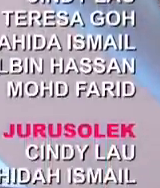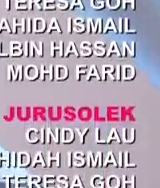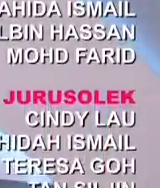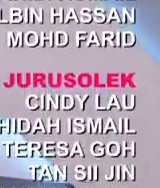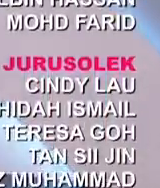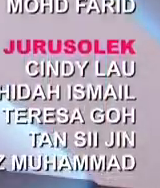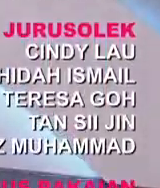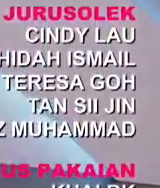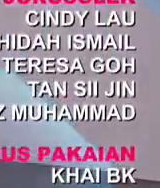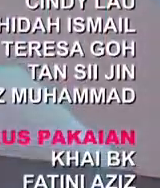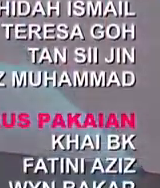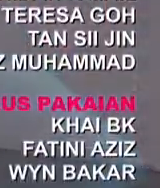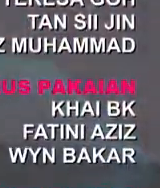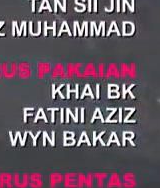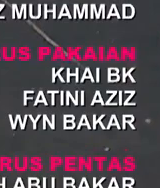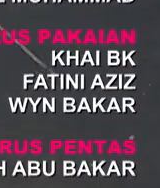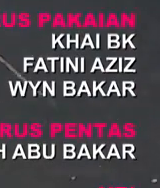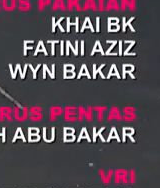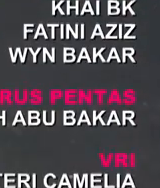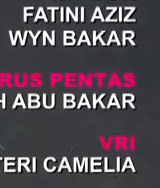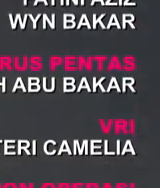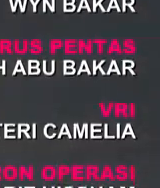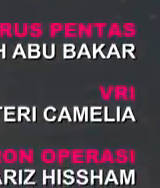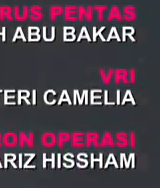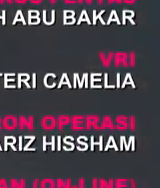tinggi sampai ke awan.